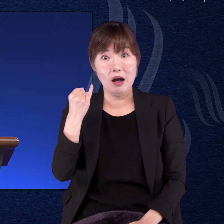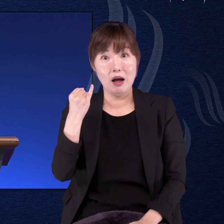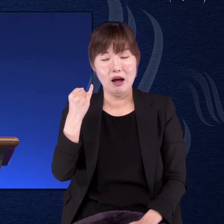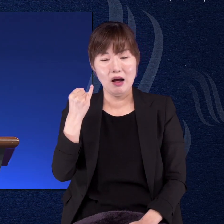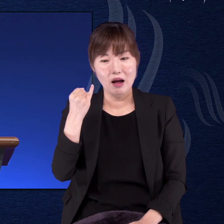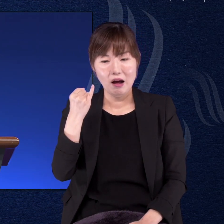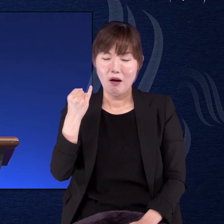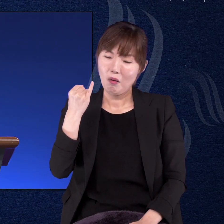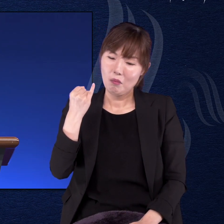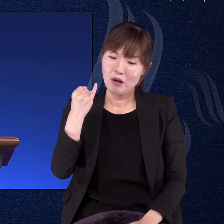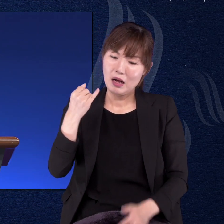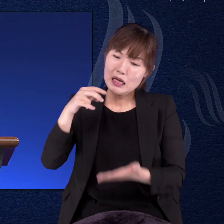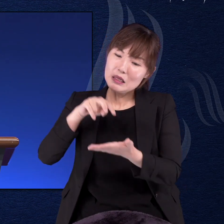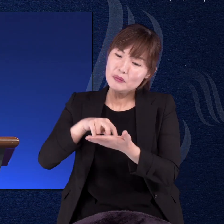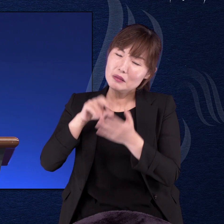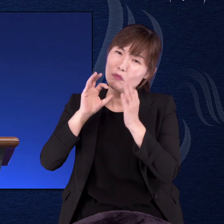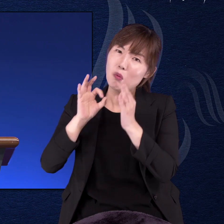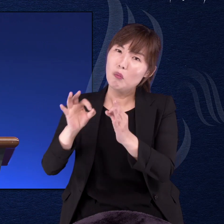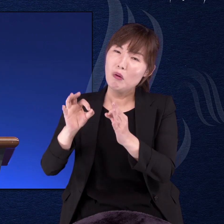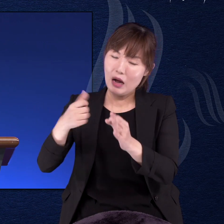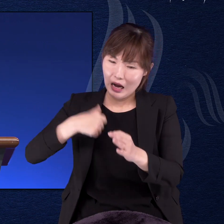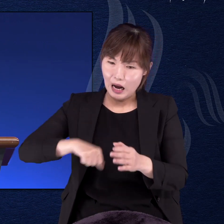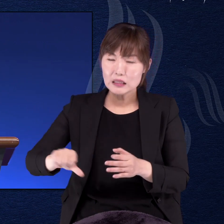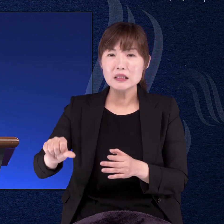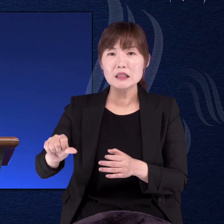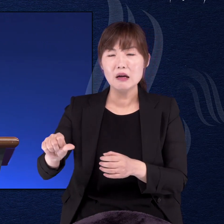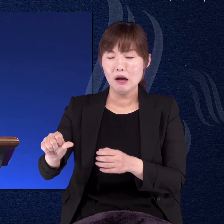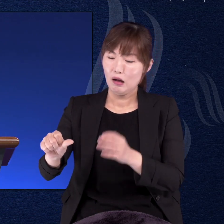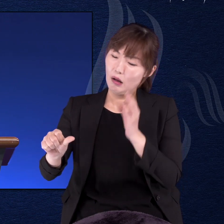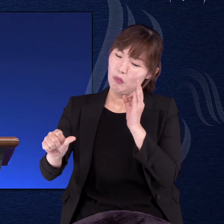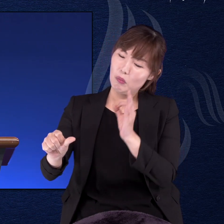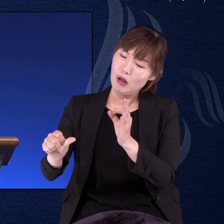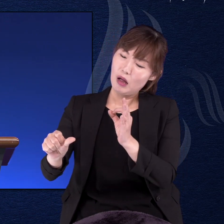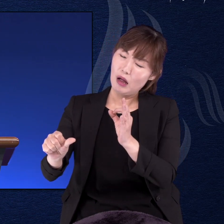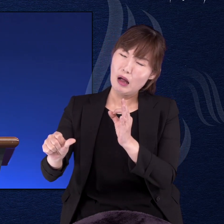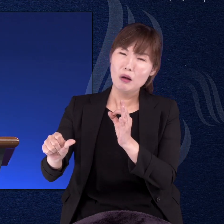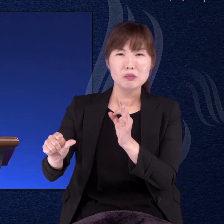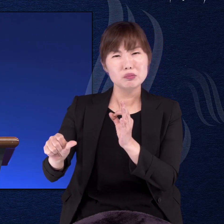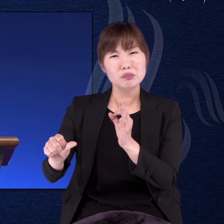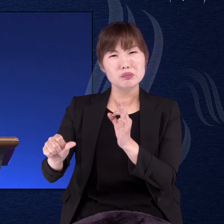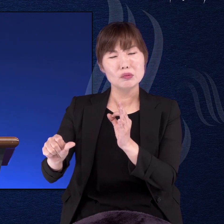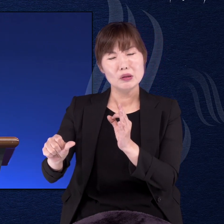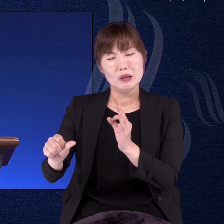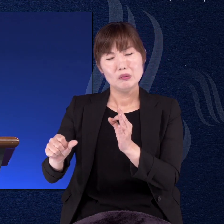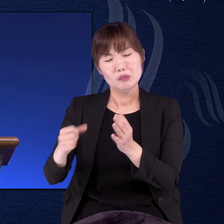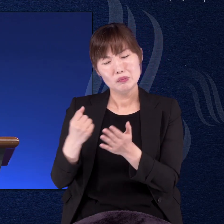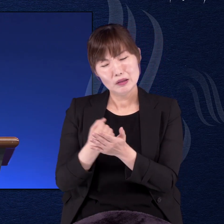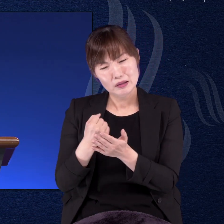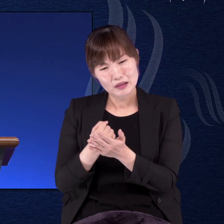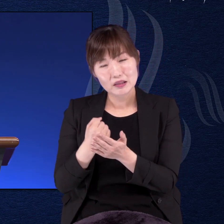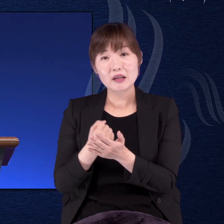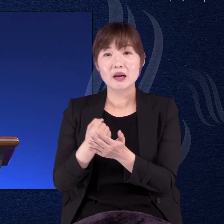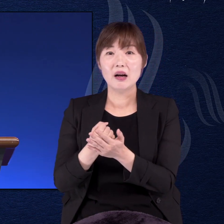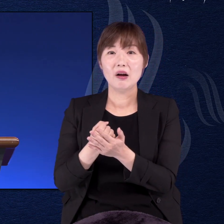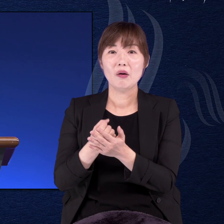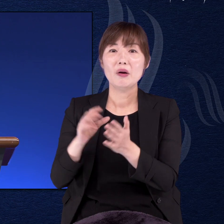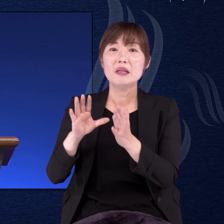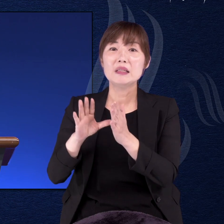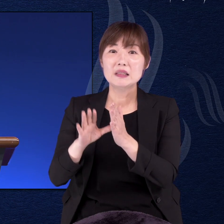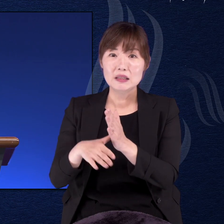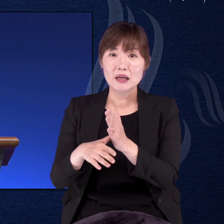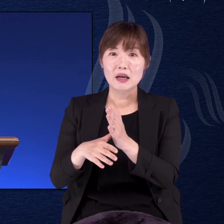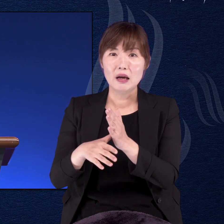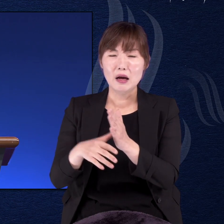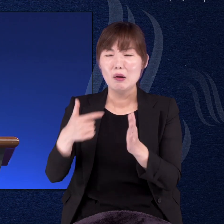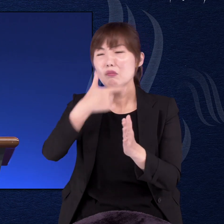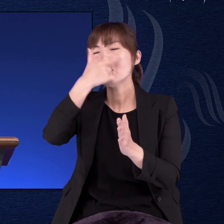때가 많잖아요. 제가 왜 저런 행동을 하죠? 왜 이거밖에 안 되지? 안타까워. 왜 저래? 이렇게